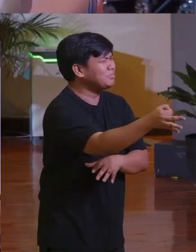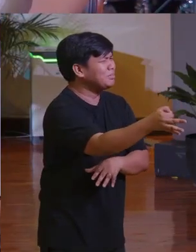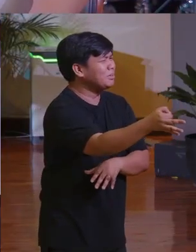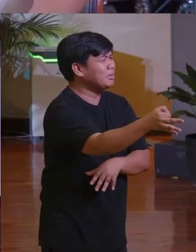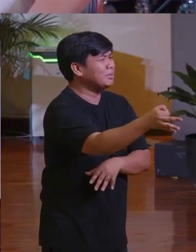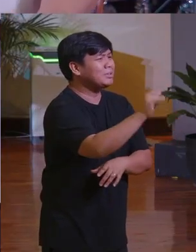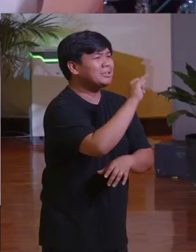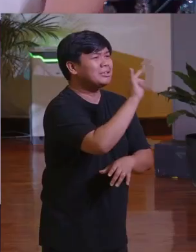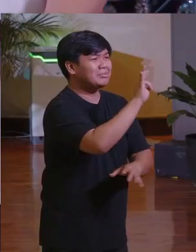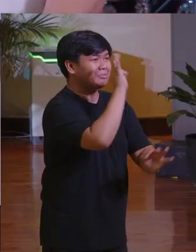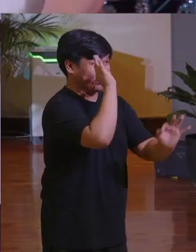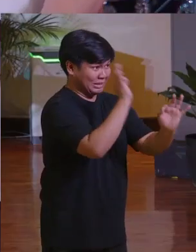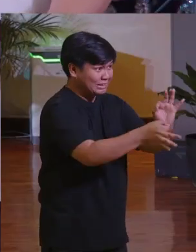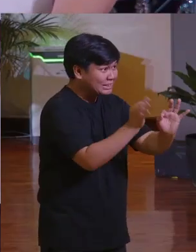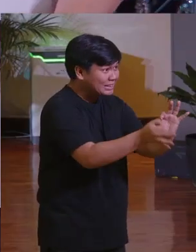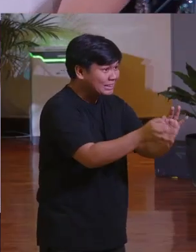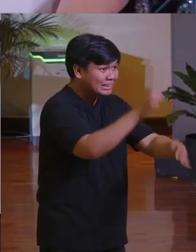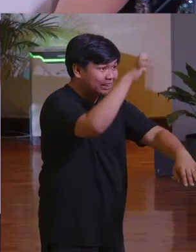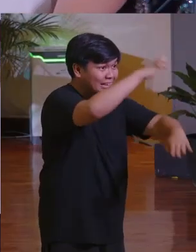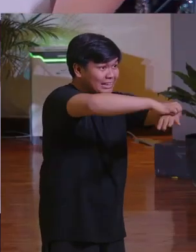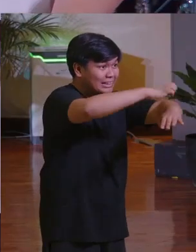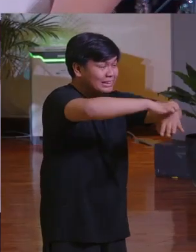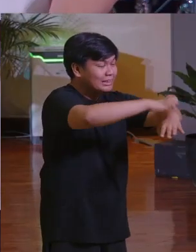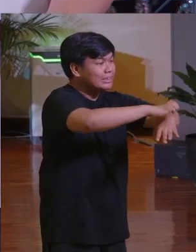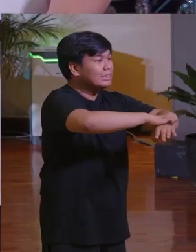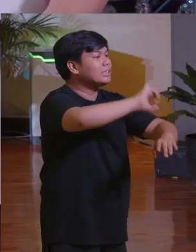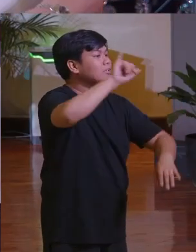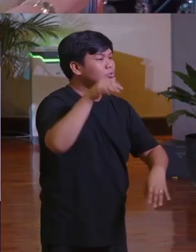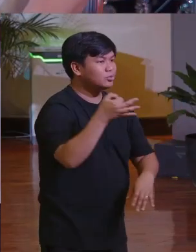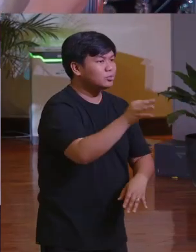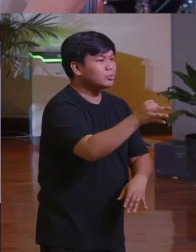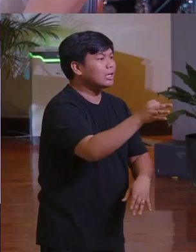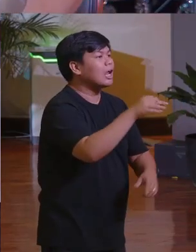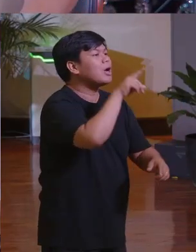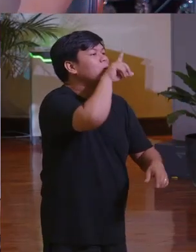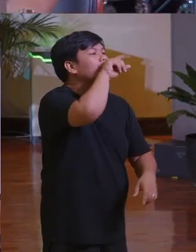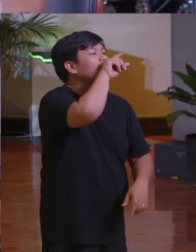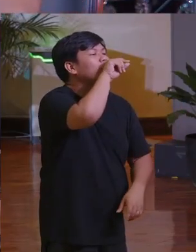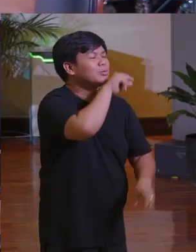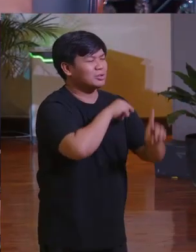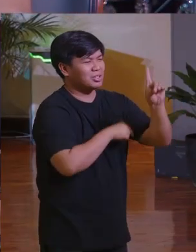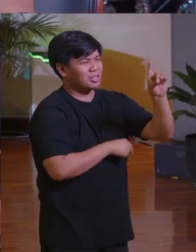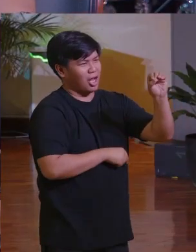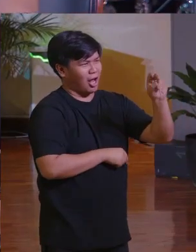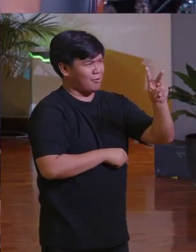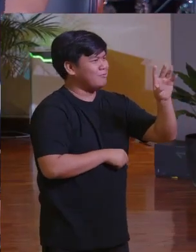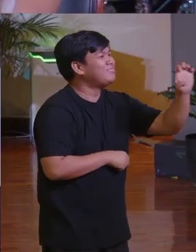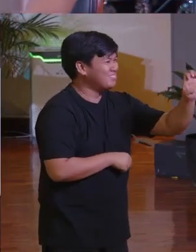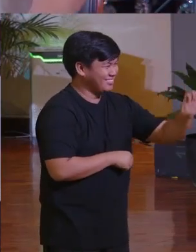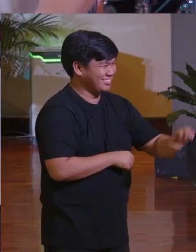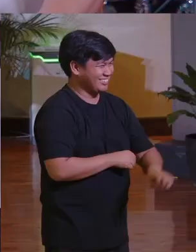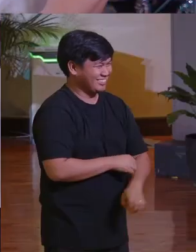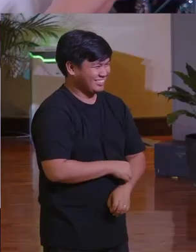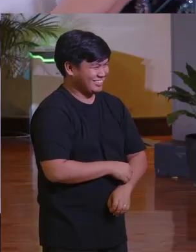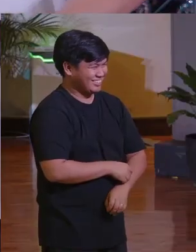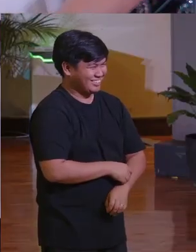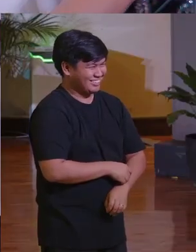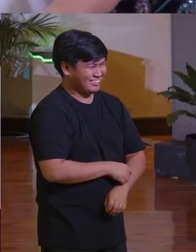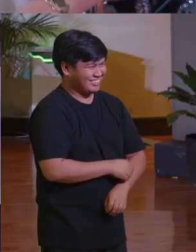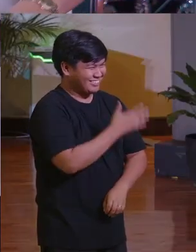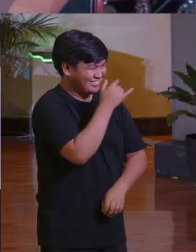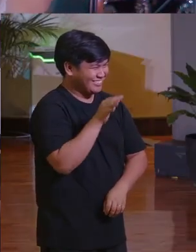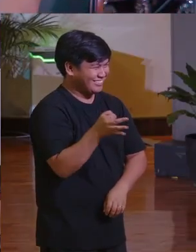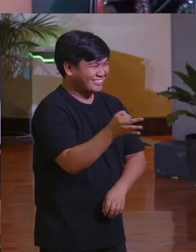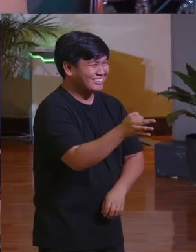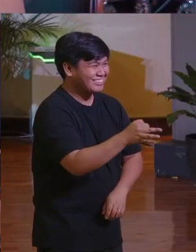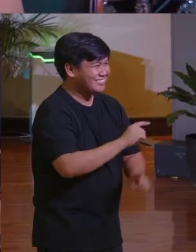literal translation po noon ay dove, no? Kalapate, no? Ngayon po, dahil siya